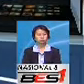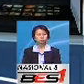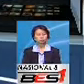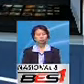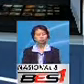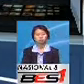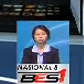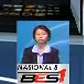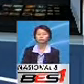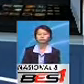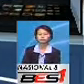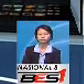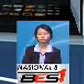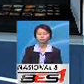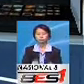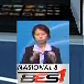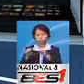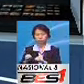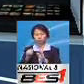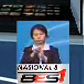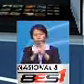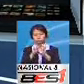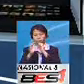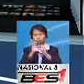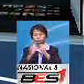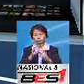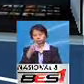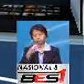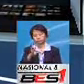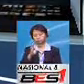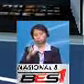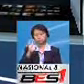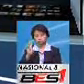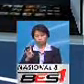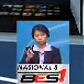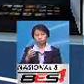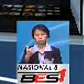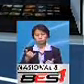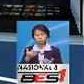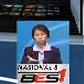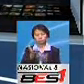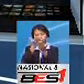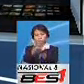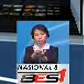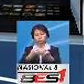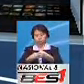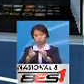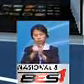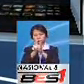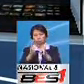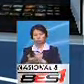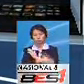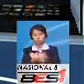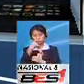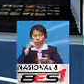lepas dalam P itu pindaan akta komunikasi dan multimedia 1998 kini telah dikemukakan kepada pejabat peguam negara